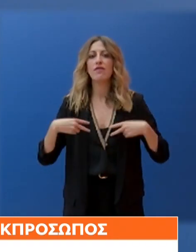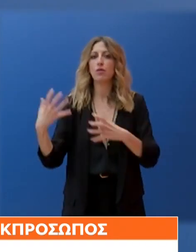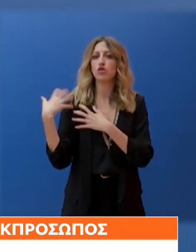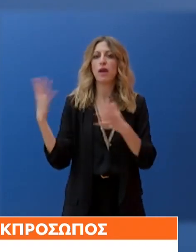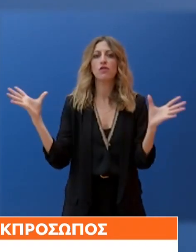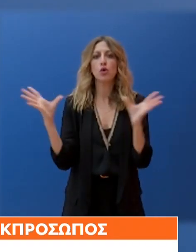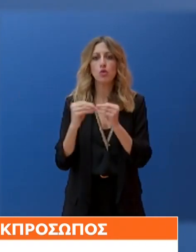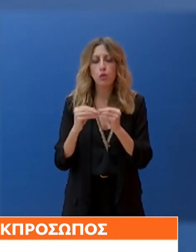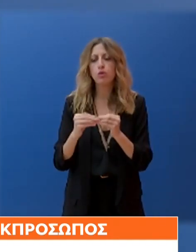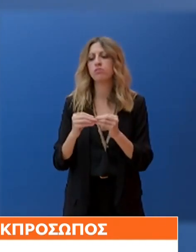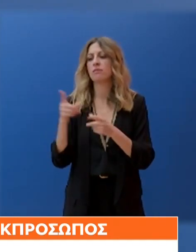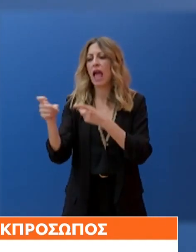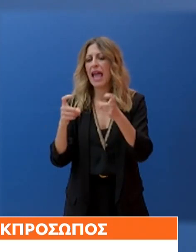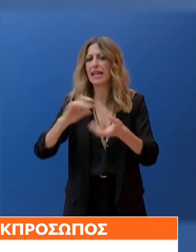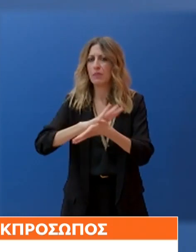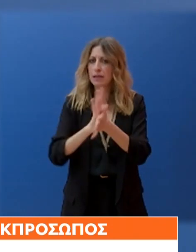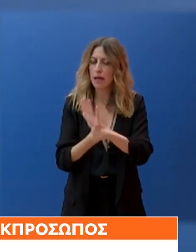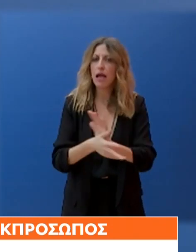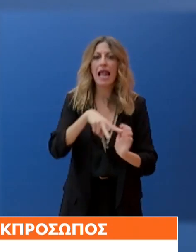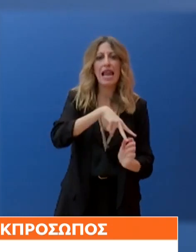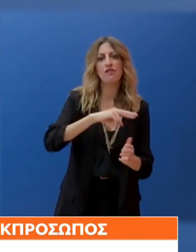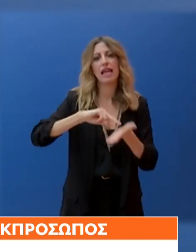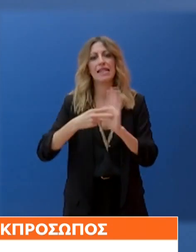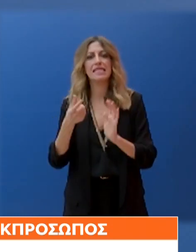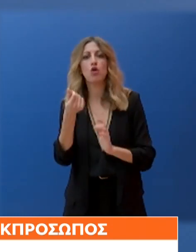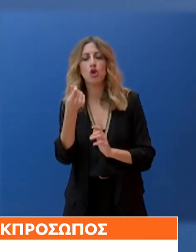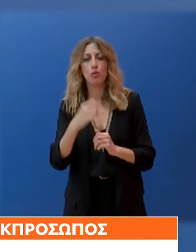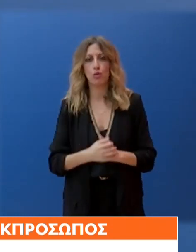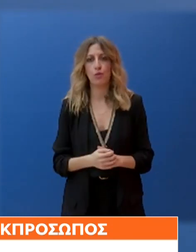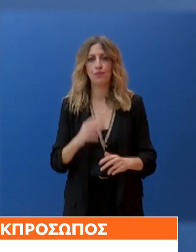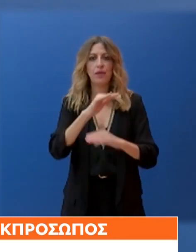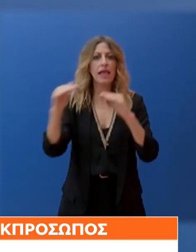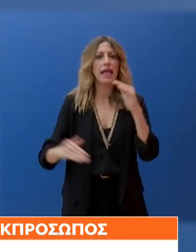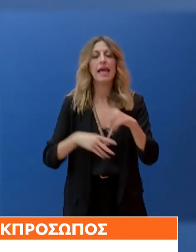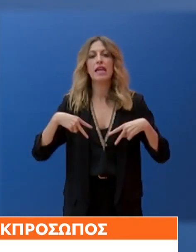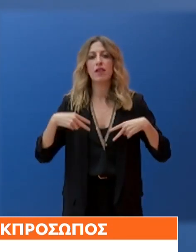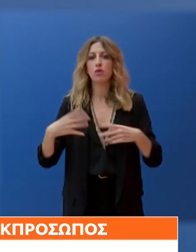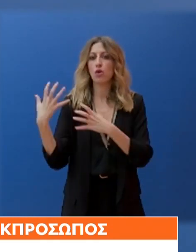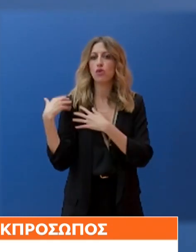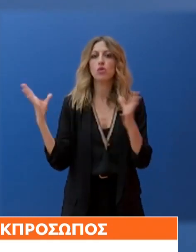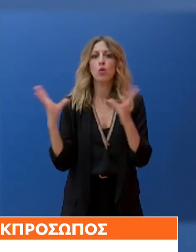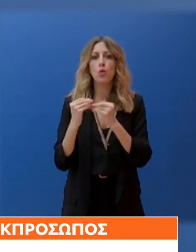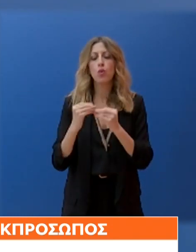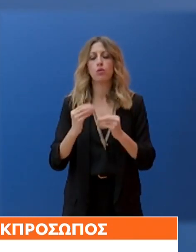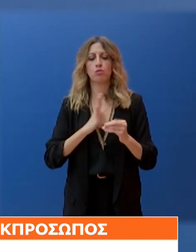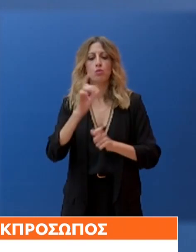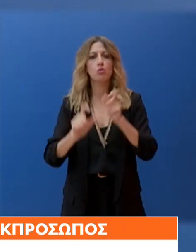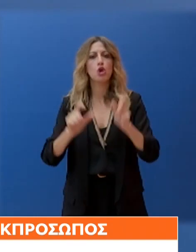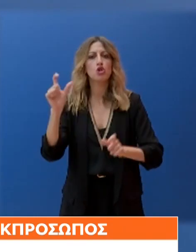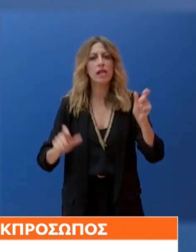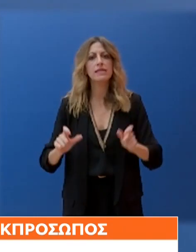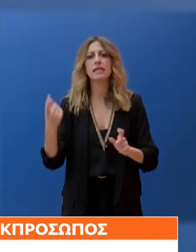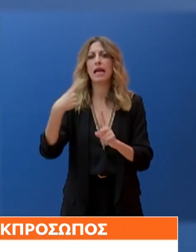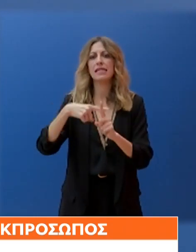Αντεγκλιματική Πολιτική Λευτέρης Οικονόμου. Υφυπουργός Αρμόδιος για την Πολιτική Προστασία και τη Διαχείριση Κρίσεων